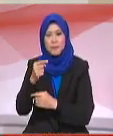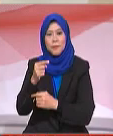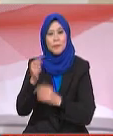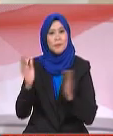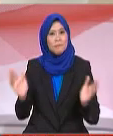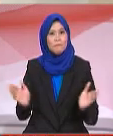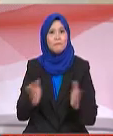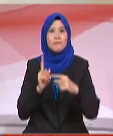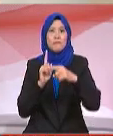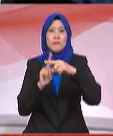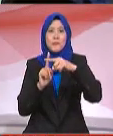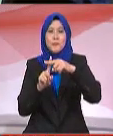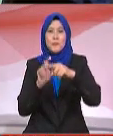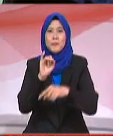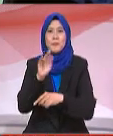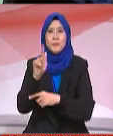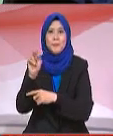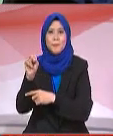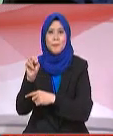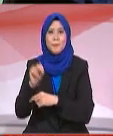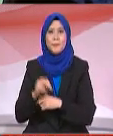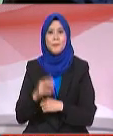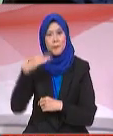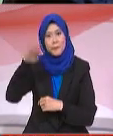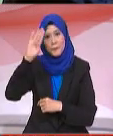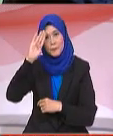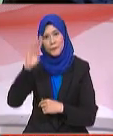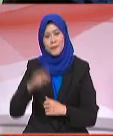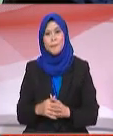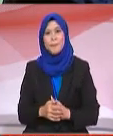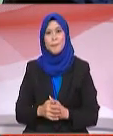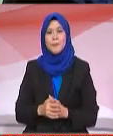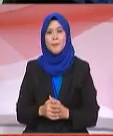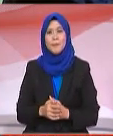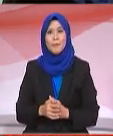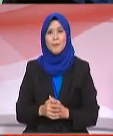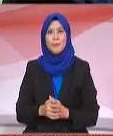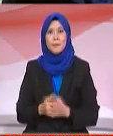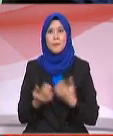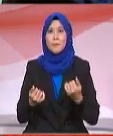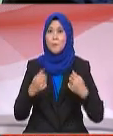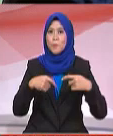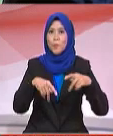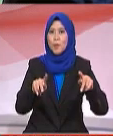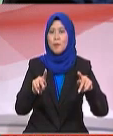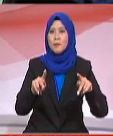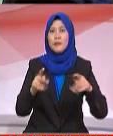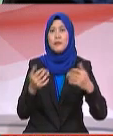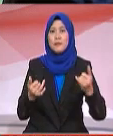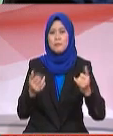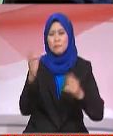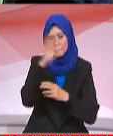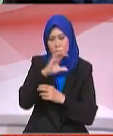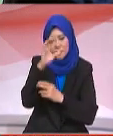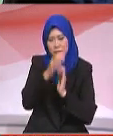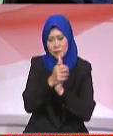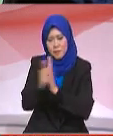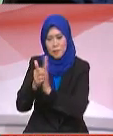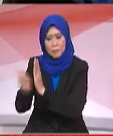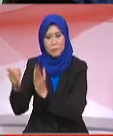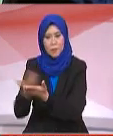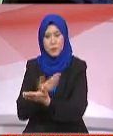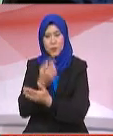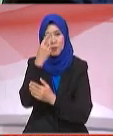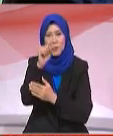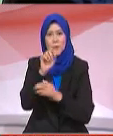IKBN Kuala Perlis. Ini adalah satu peluang untuk di samping kita nak mencari bakat-bakat baru untuk e-sport